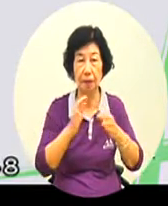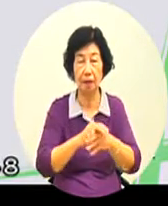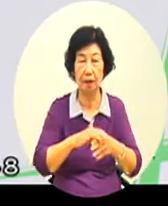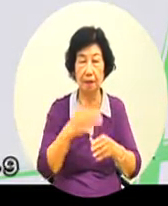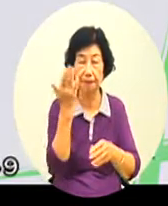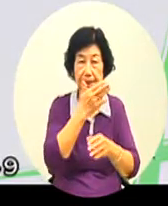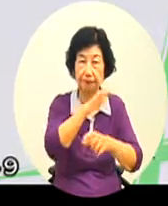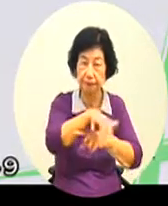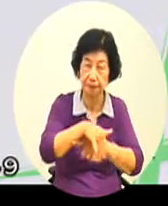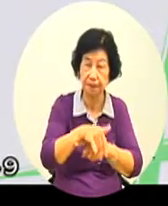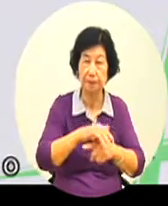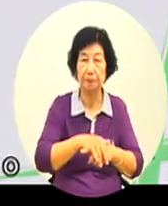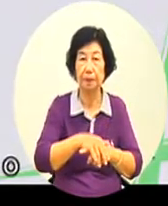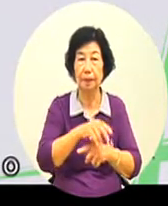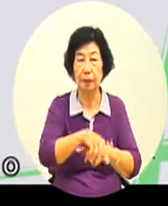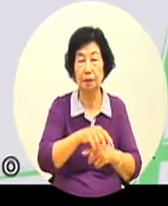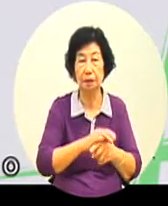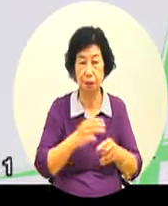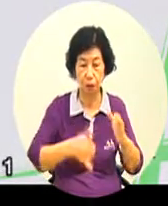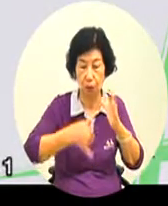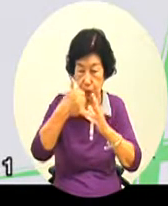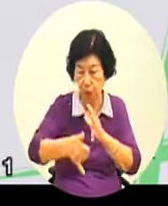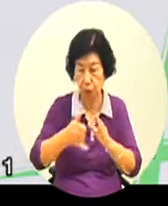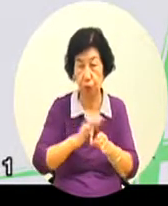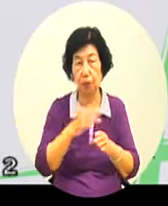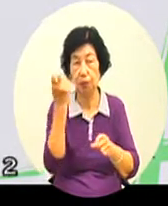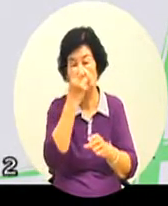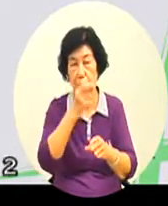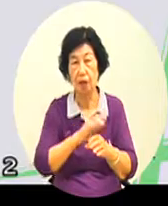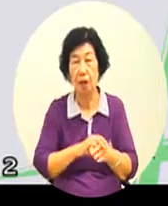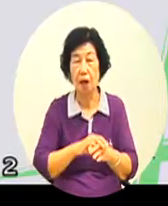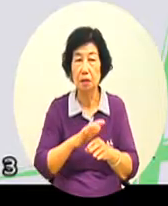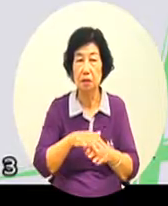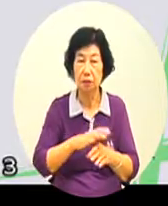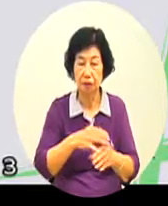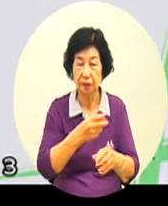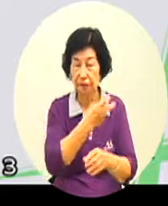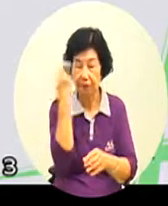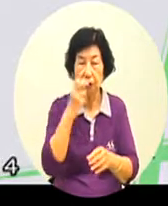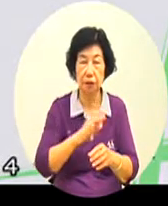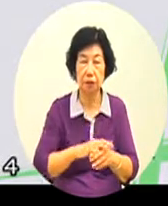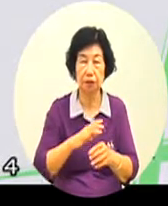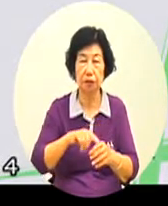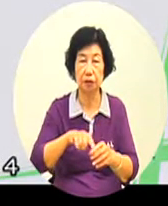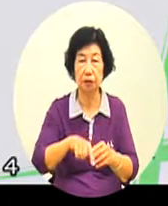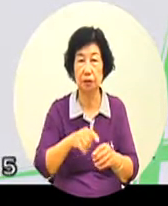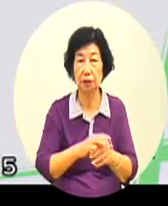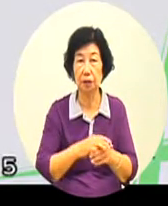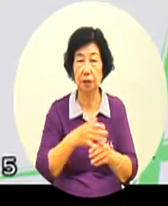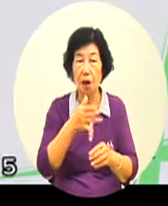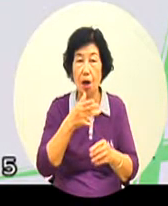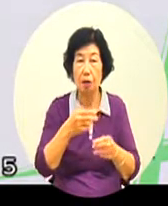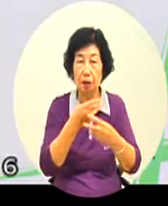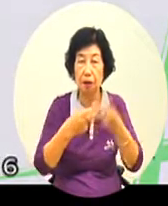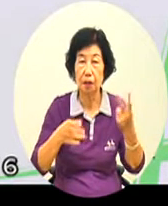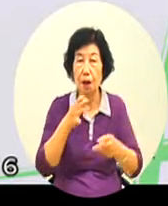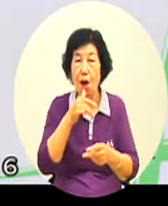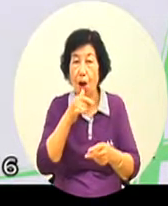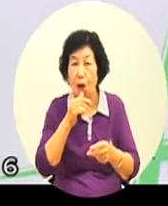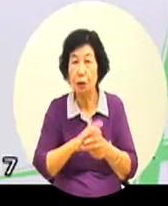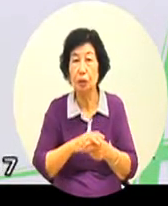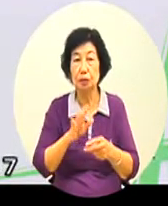能力的调查哈，那会说客语的只有12.7%，那跟祖父们用